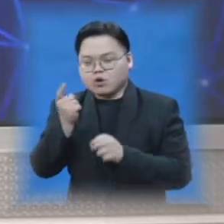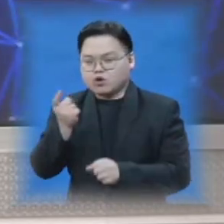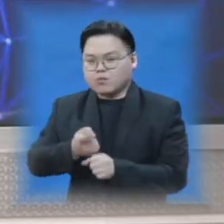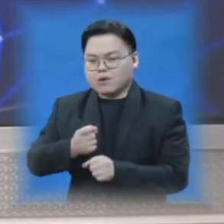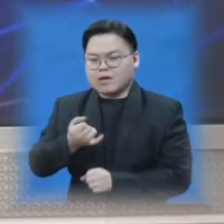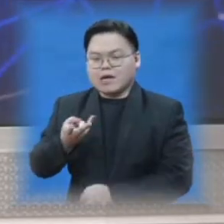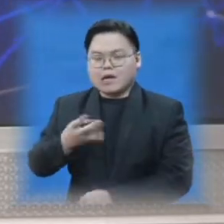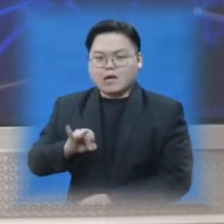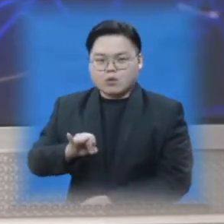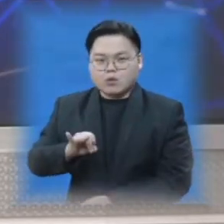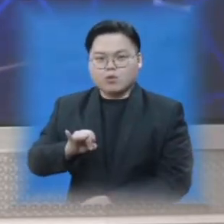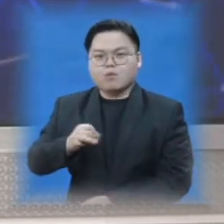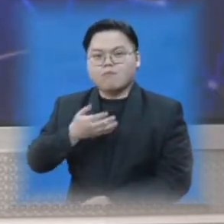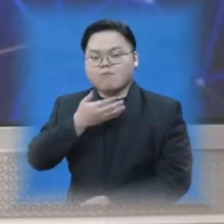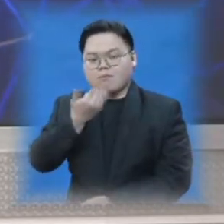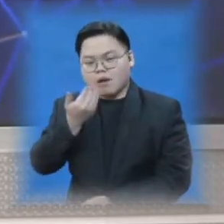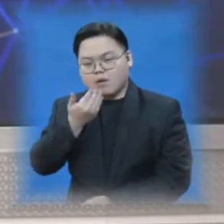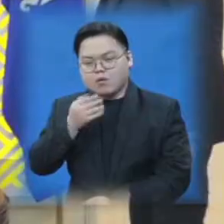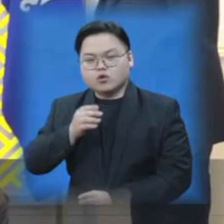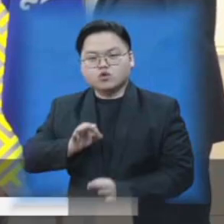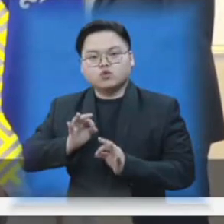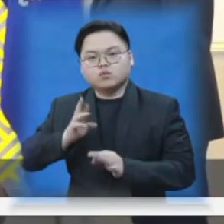ажлыг хамтран хэрэгжүүлэх юм а.